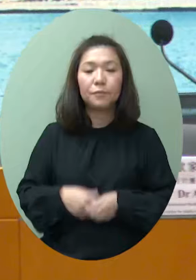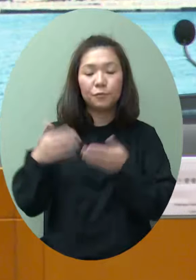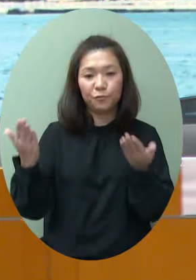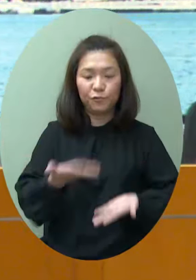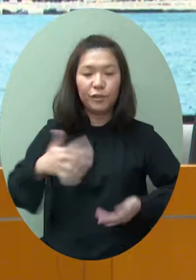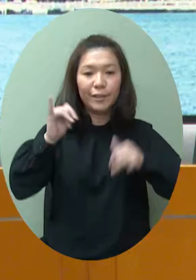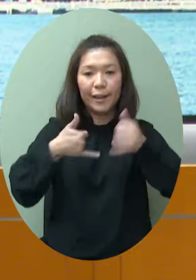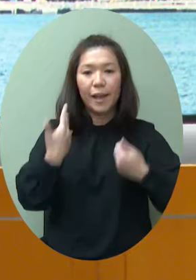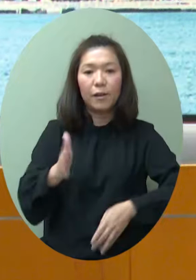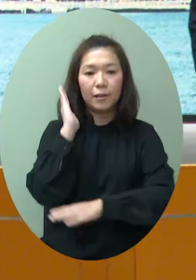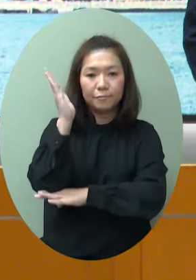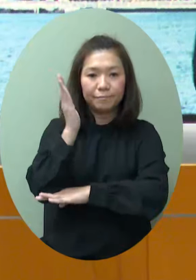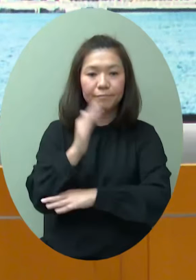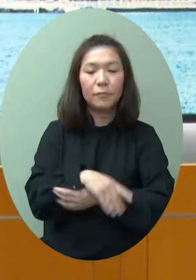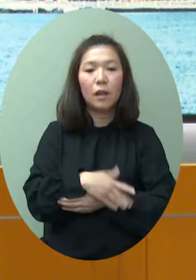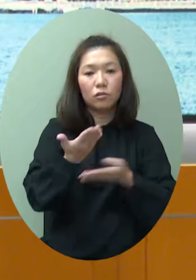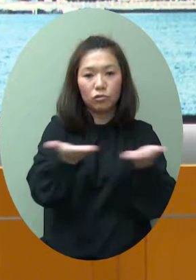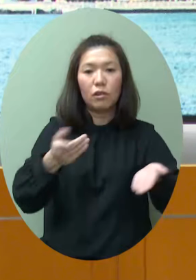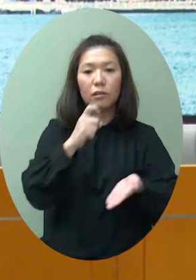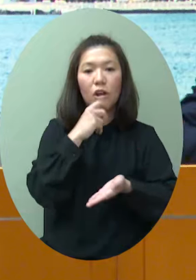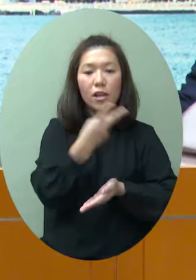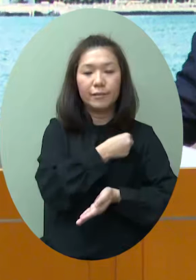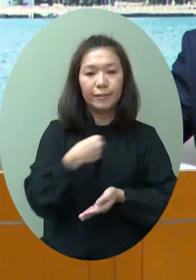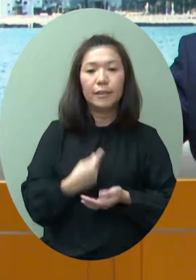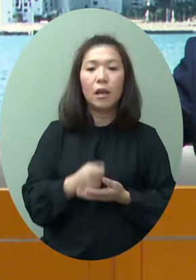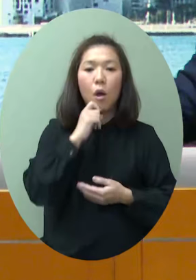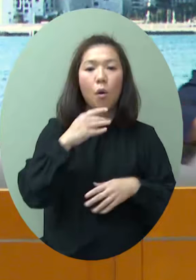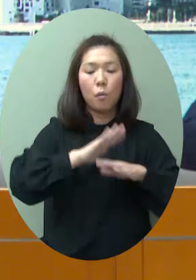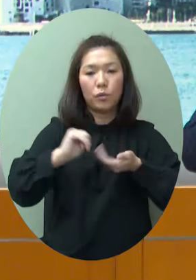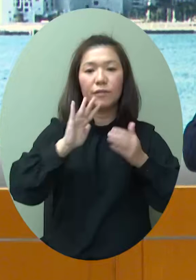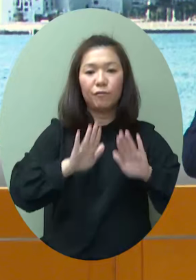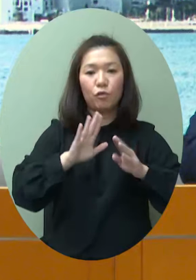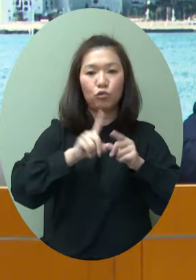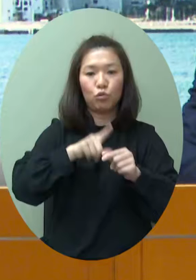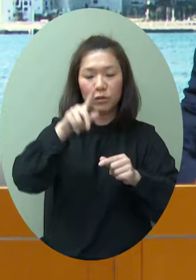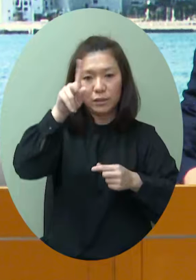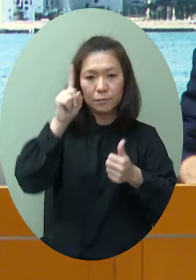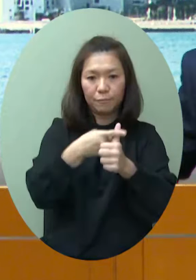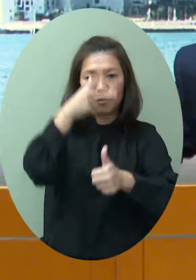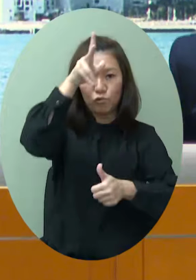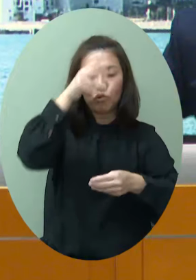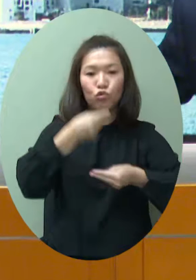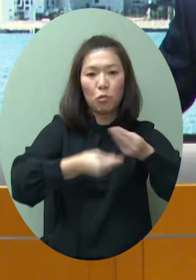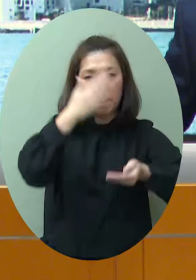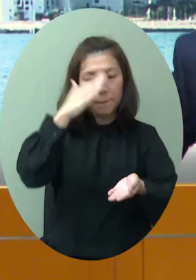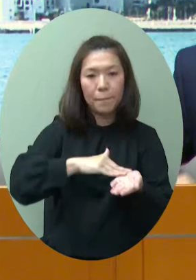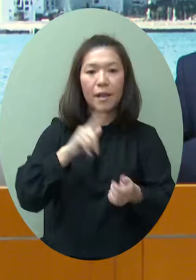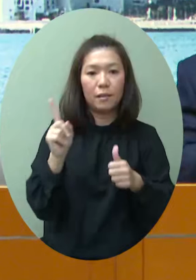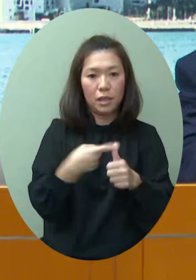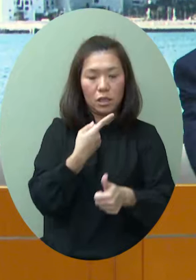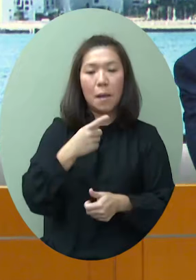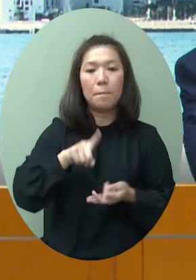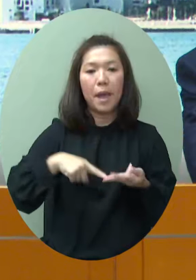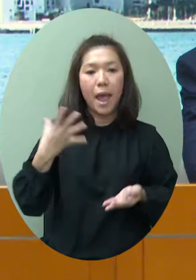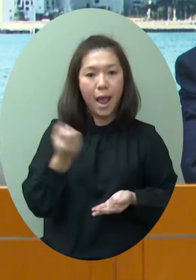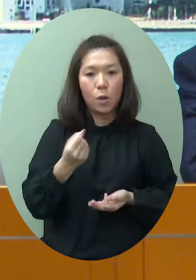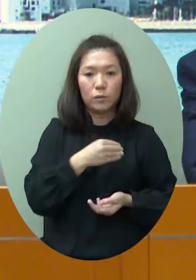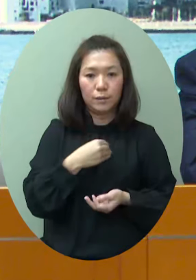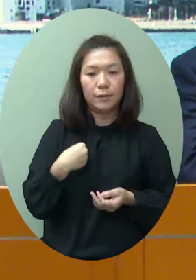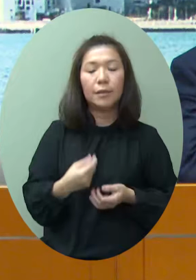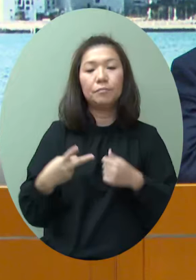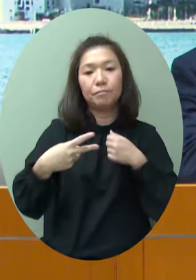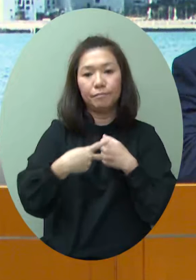欢迎大家来到今天的简报会。台上面两位医生分别是卫生署卫生防护中心传染病处首席医生欧家荣医生